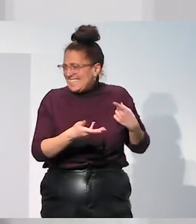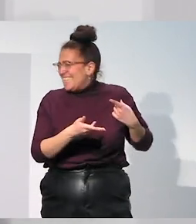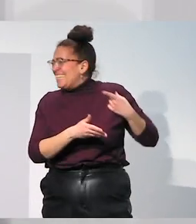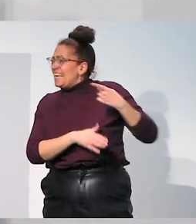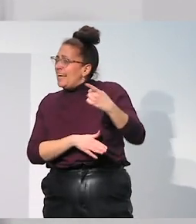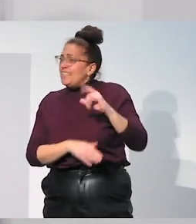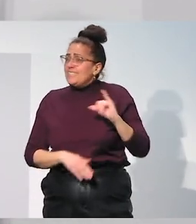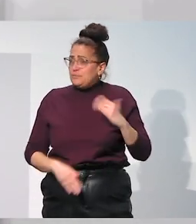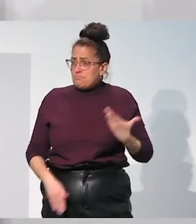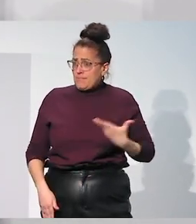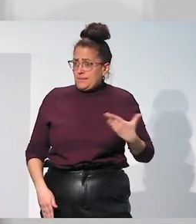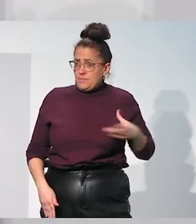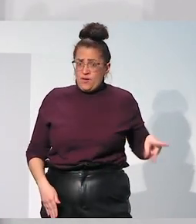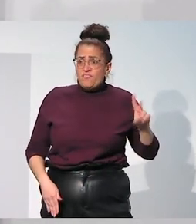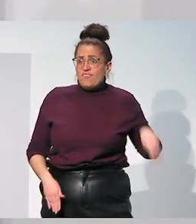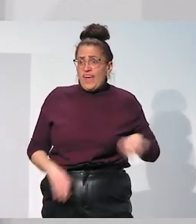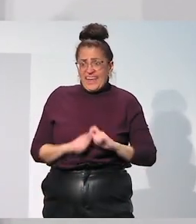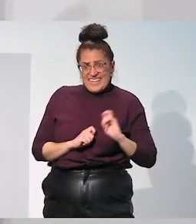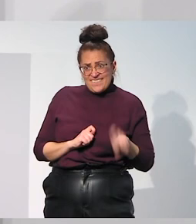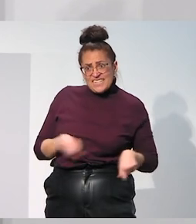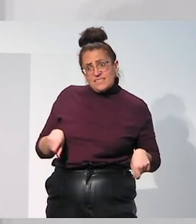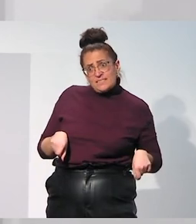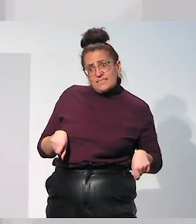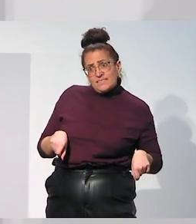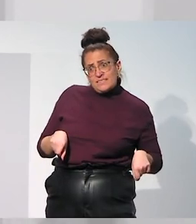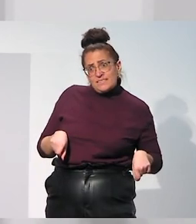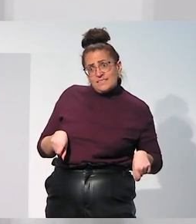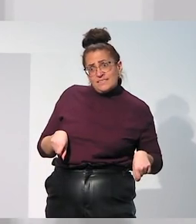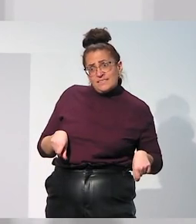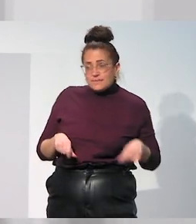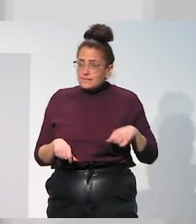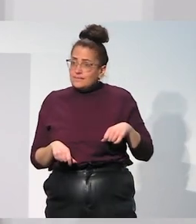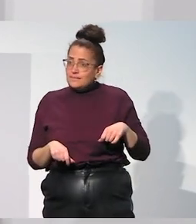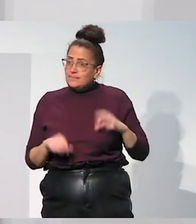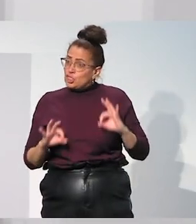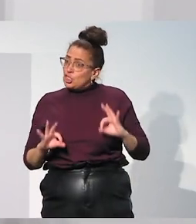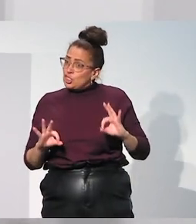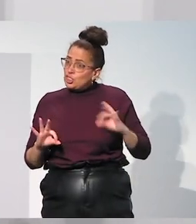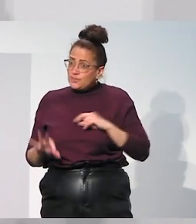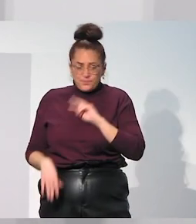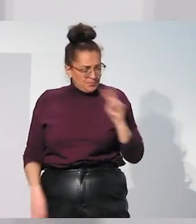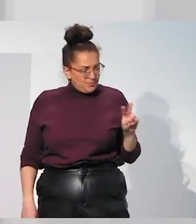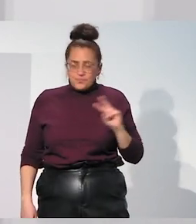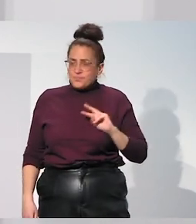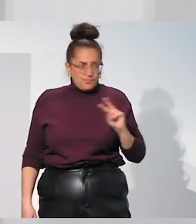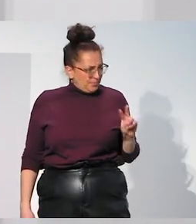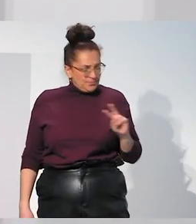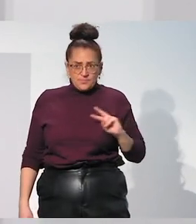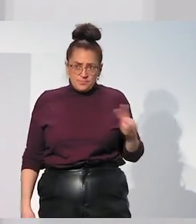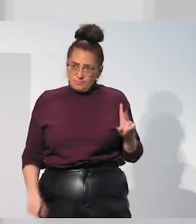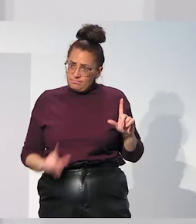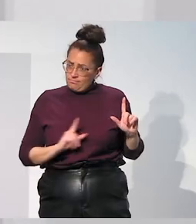n'a pas bougé d'un iota. Hein? Il est resté là, il campe sur sa